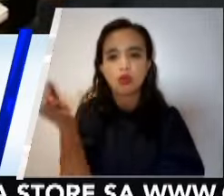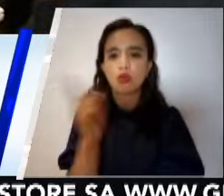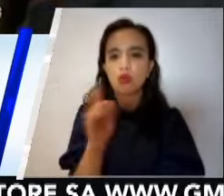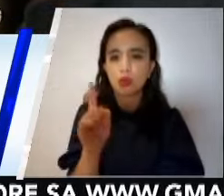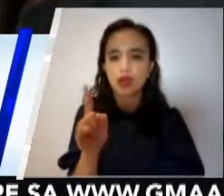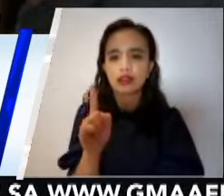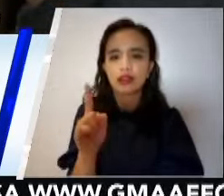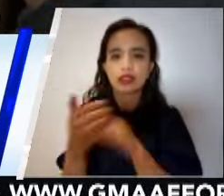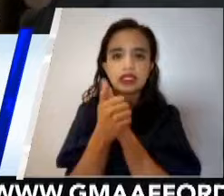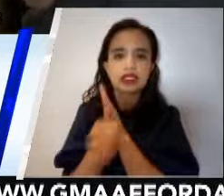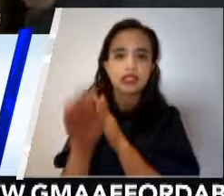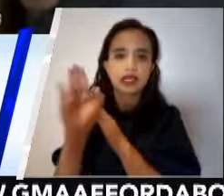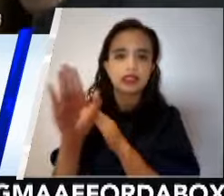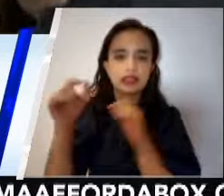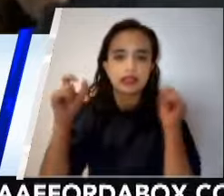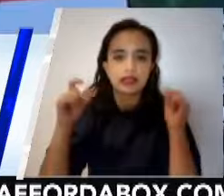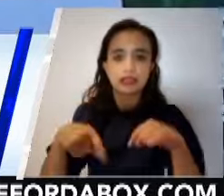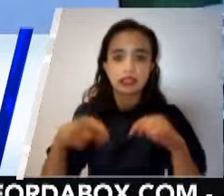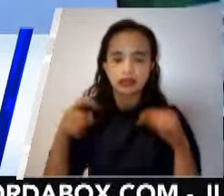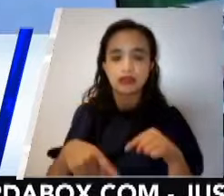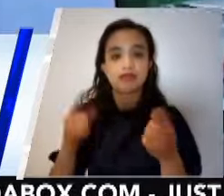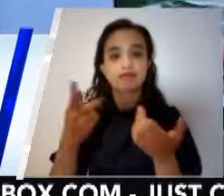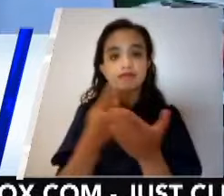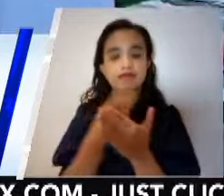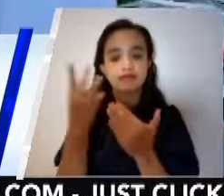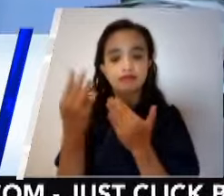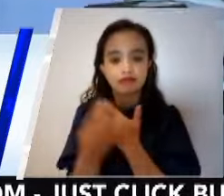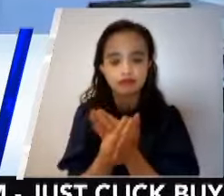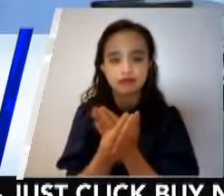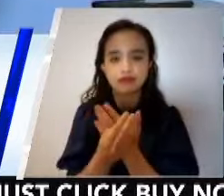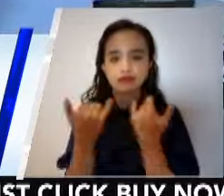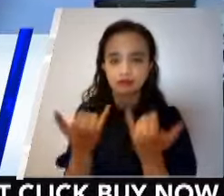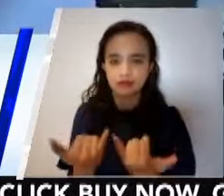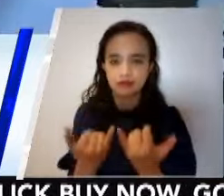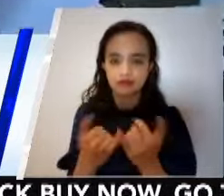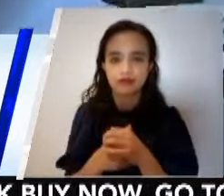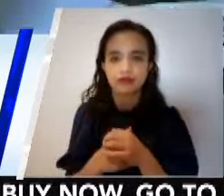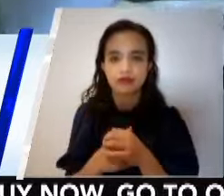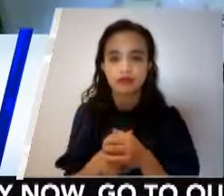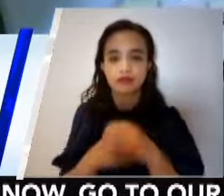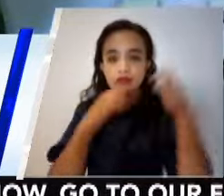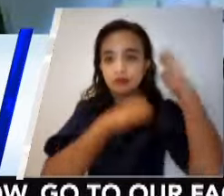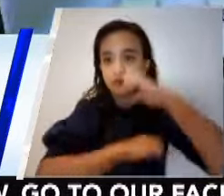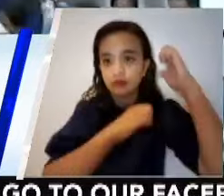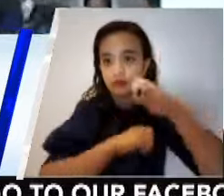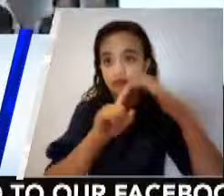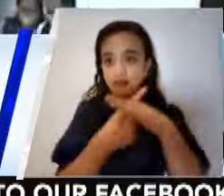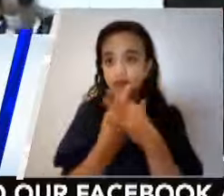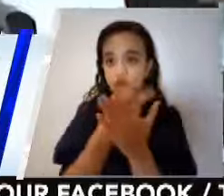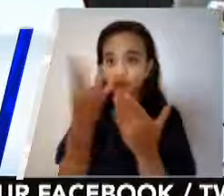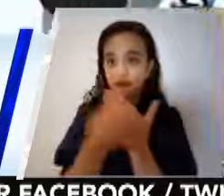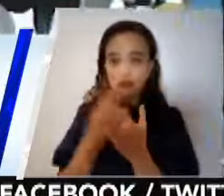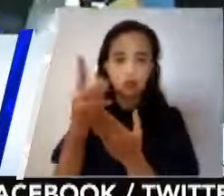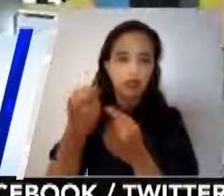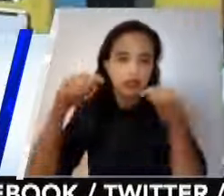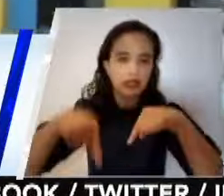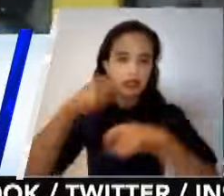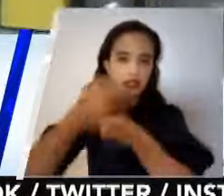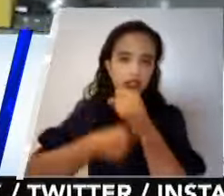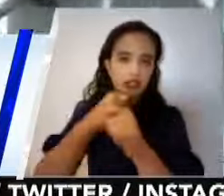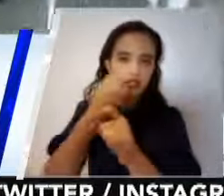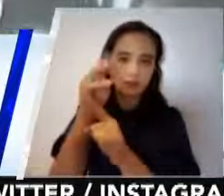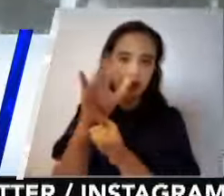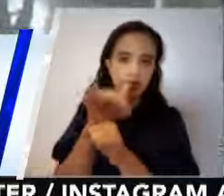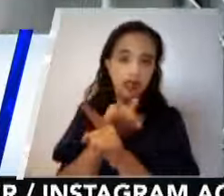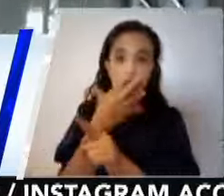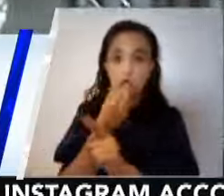sa programang inilunsad ngayon. Inaasahan magsisimula ang programa sa Mayo ngayong taon. Sa mga nais mag-avail ng programang